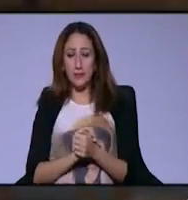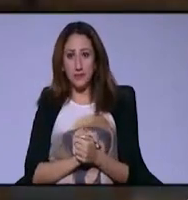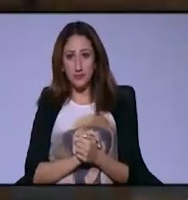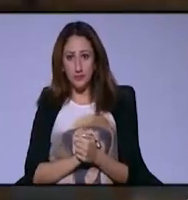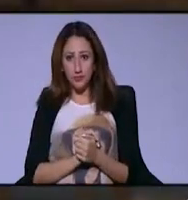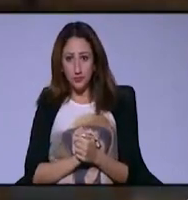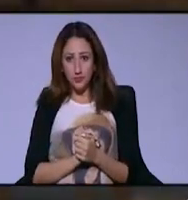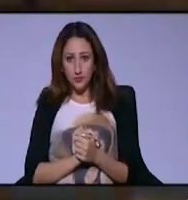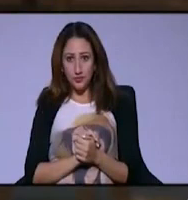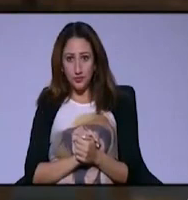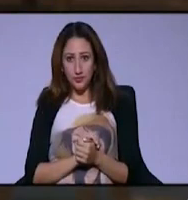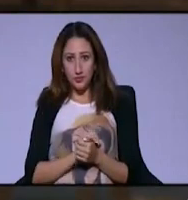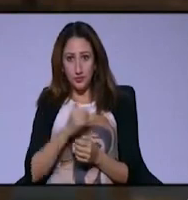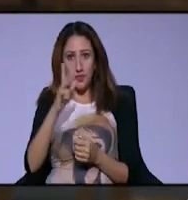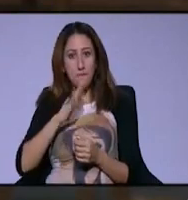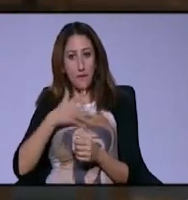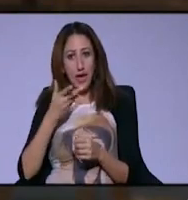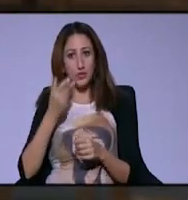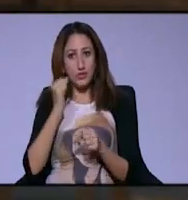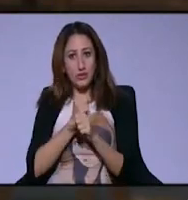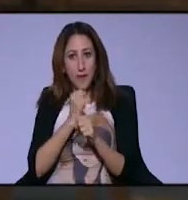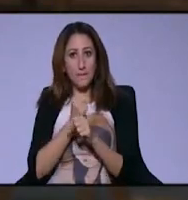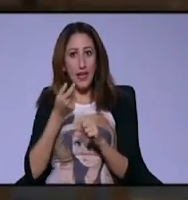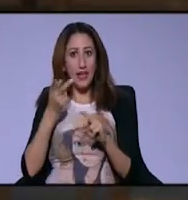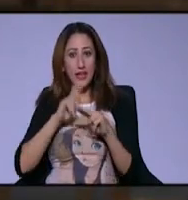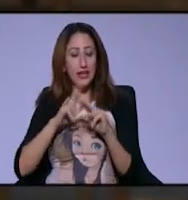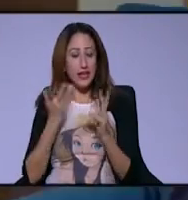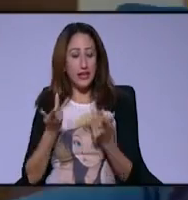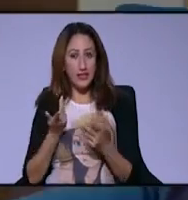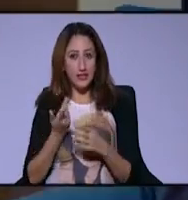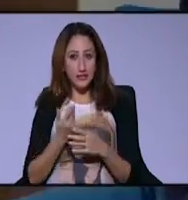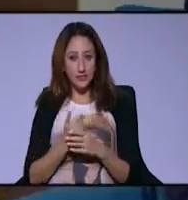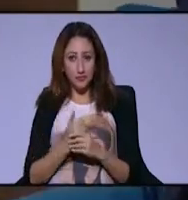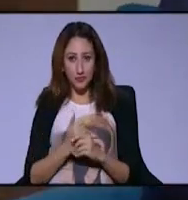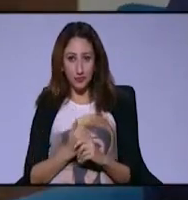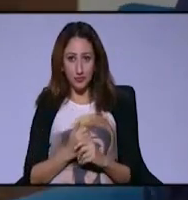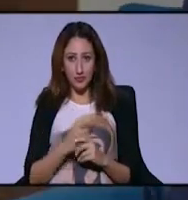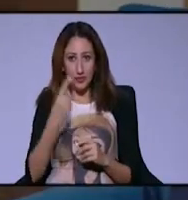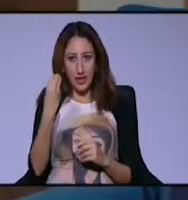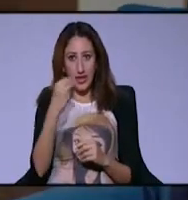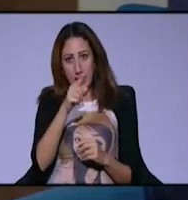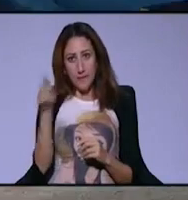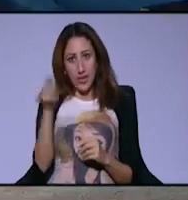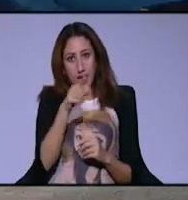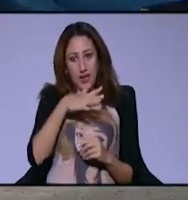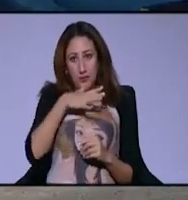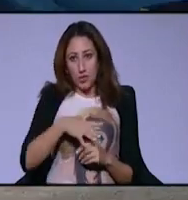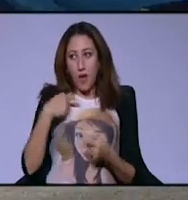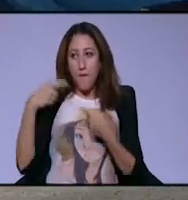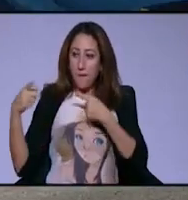فعلا محتاجين مثل هذه الأعمال مرة. اللي جاي يا رجل اللي جاي كنت لسه بكلم فضل الشيخ